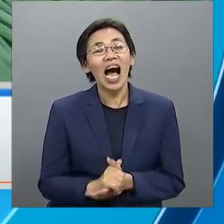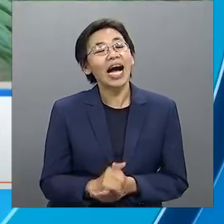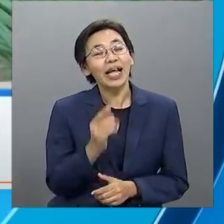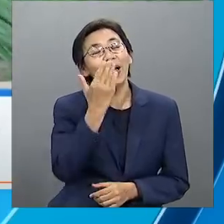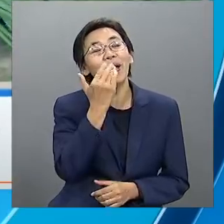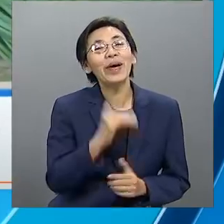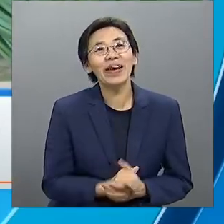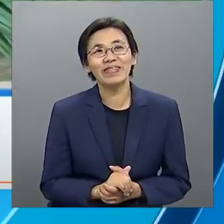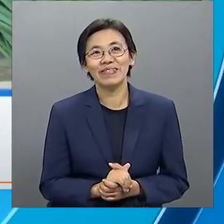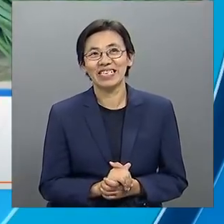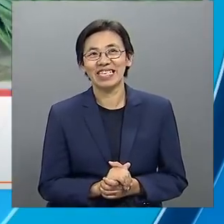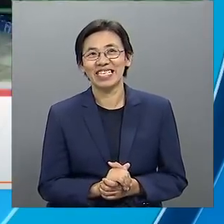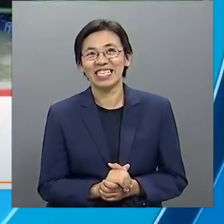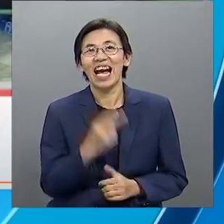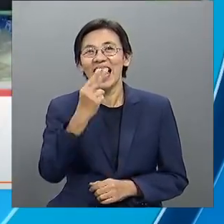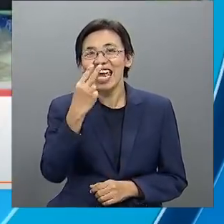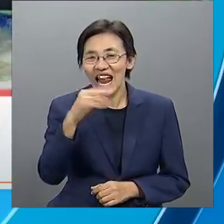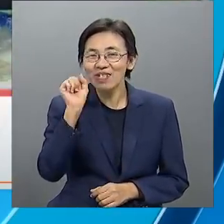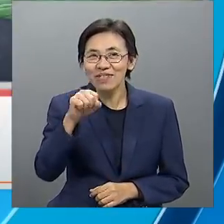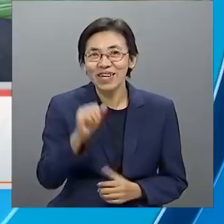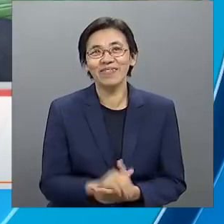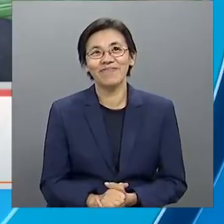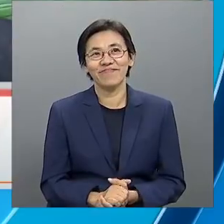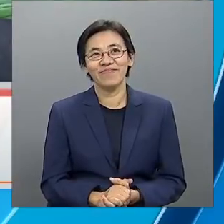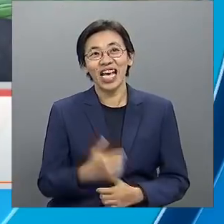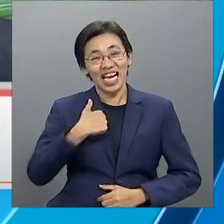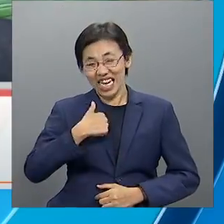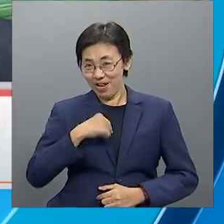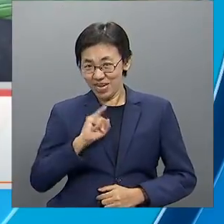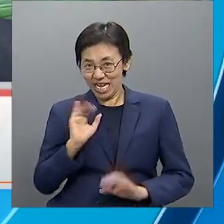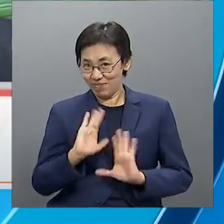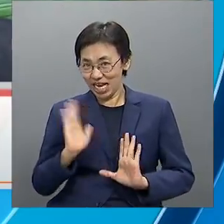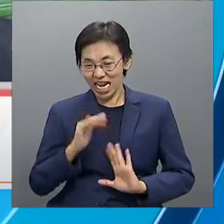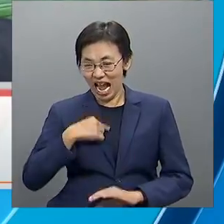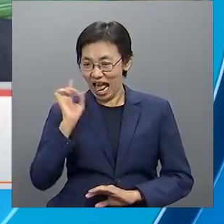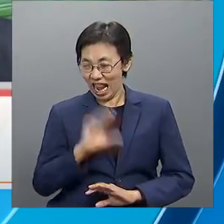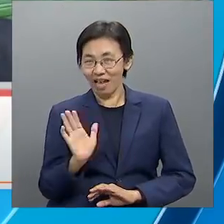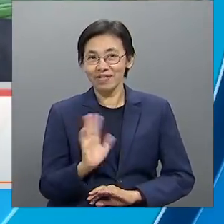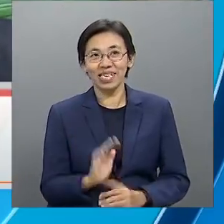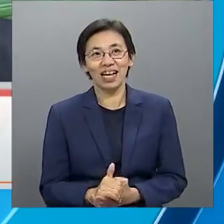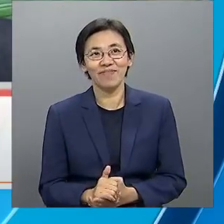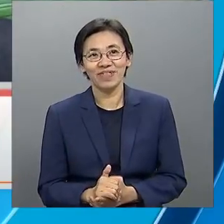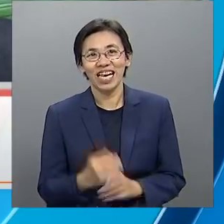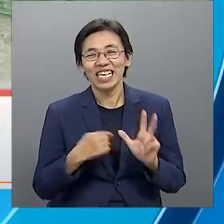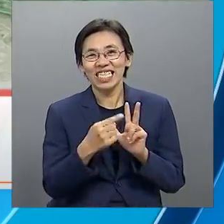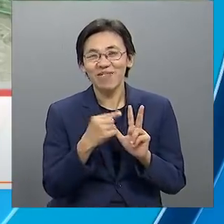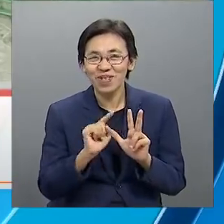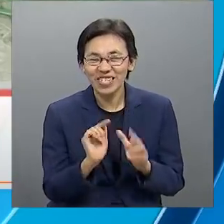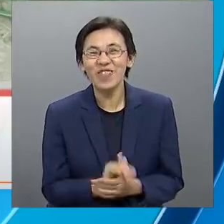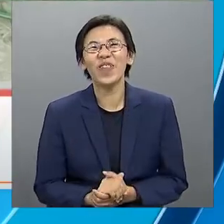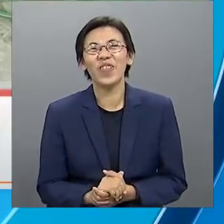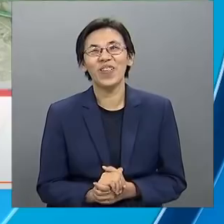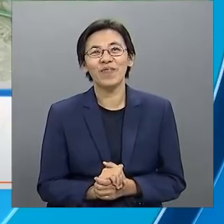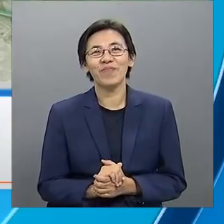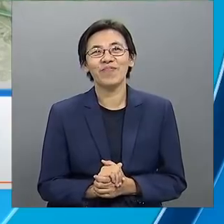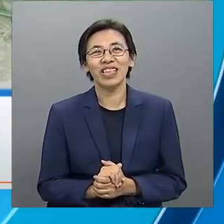ช่ไหมคะใช่ไหมคะคุณผู้ชมชมัยพรไม่ได้ร้ายเลยเรื่องนี ้สามเกลือนี่เขาก็ใช้รากผักชีใช่ไหม รากผักชีกระเทียมพริกไทยค่ะ อ้า